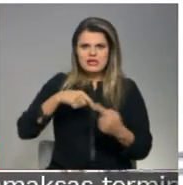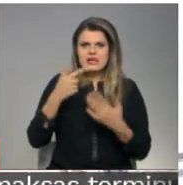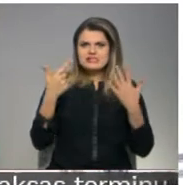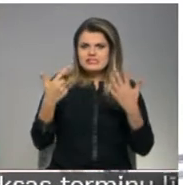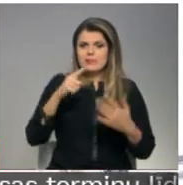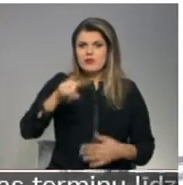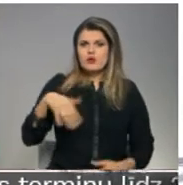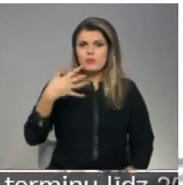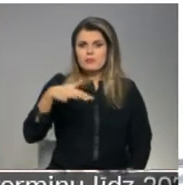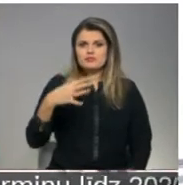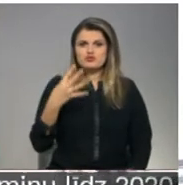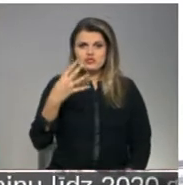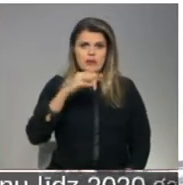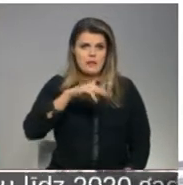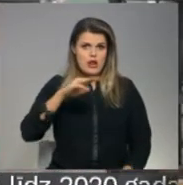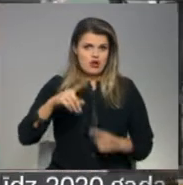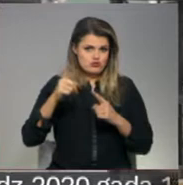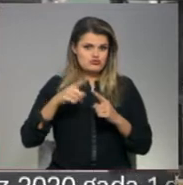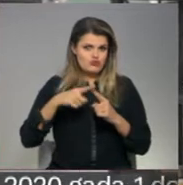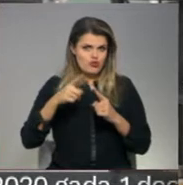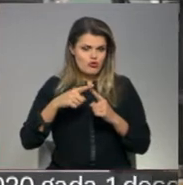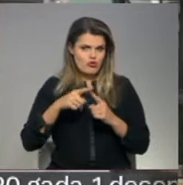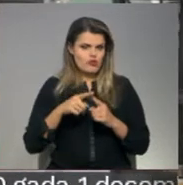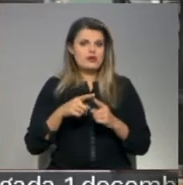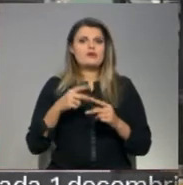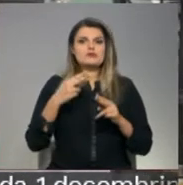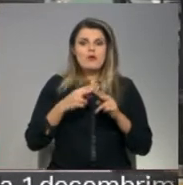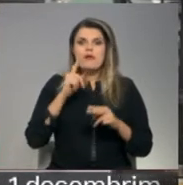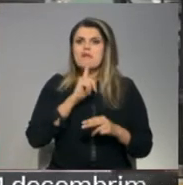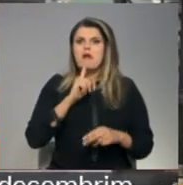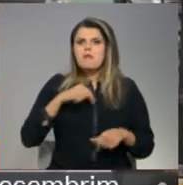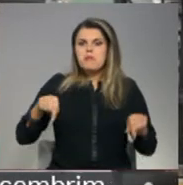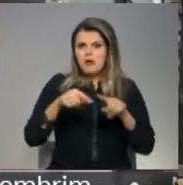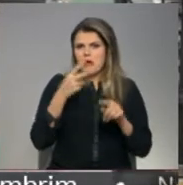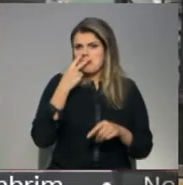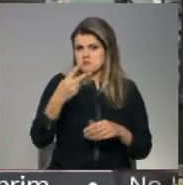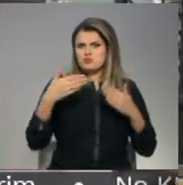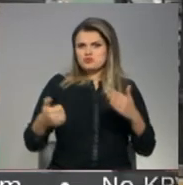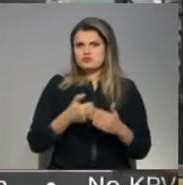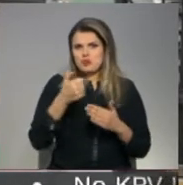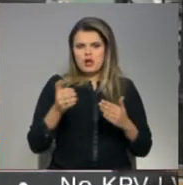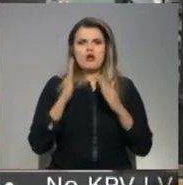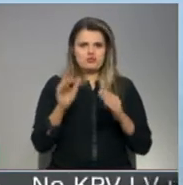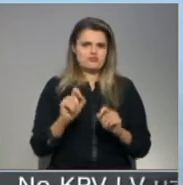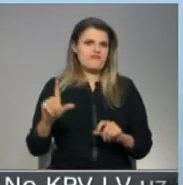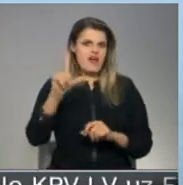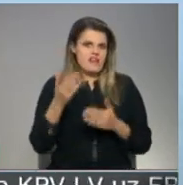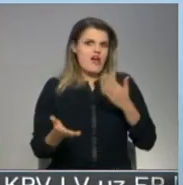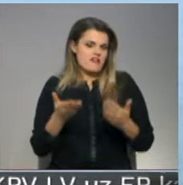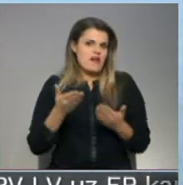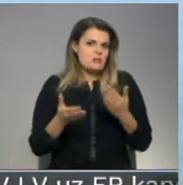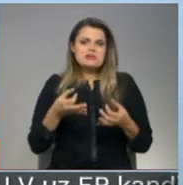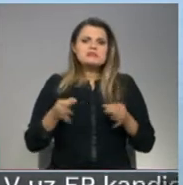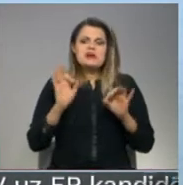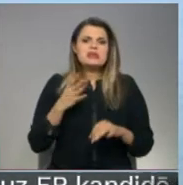miljonus tonnu, un Liepājas speciālās ekonomiskās zonas pārvalde prognozē, ka šogad šis apjoms nebūs mazāks.